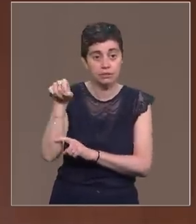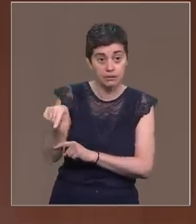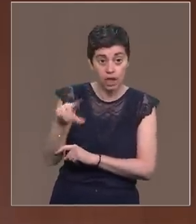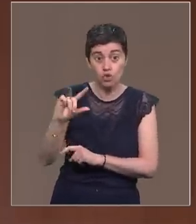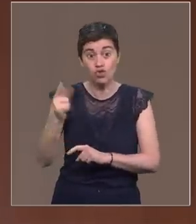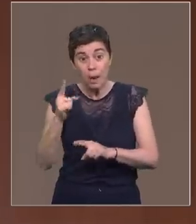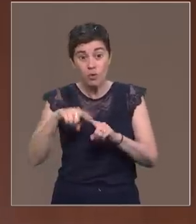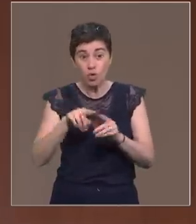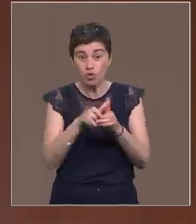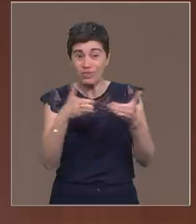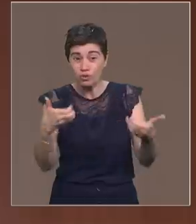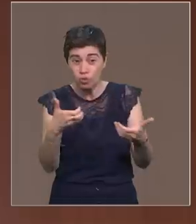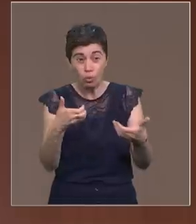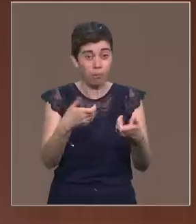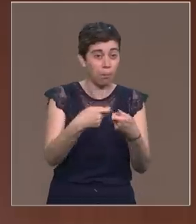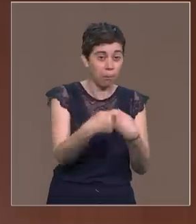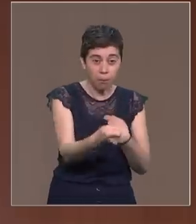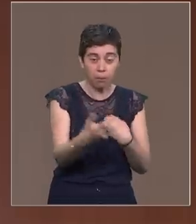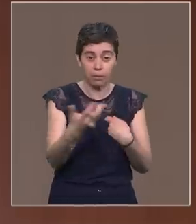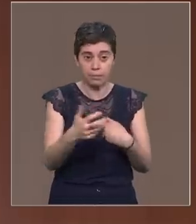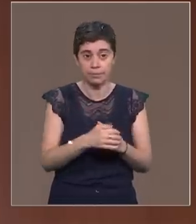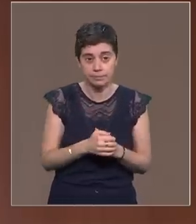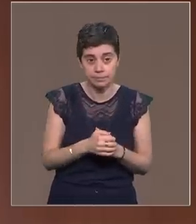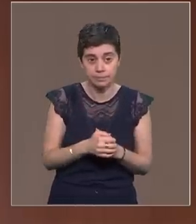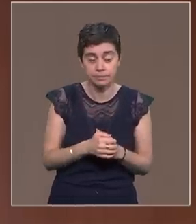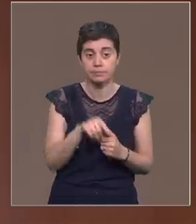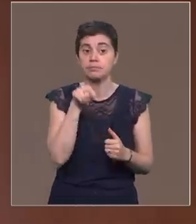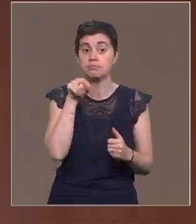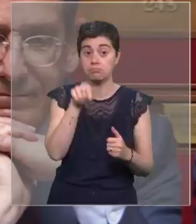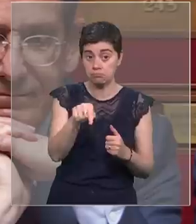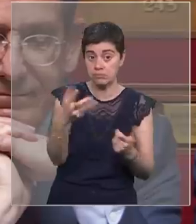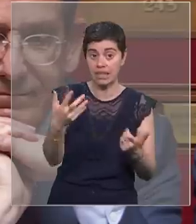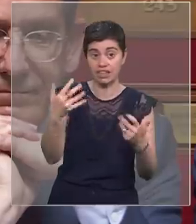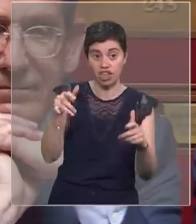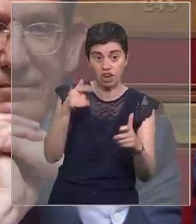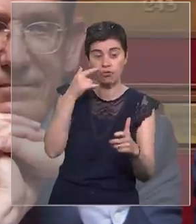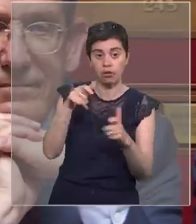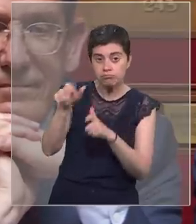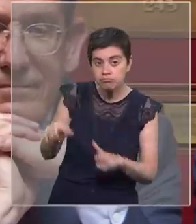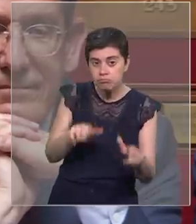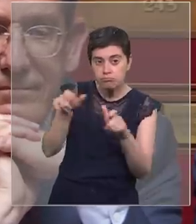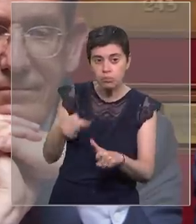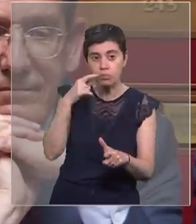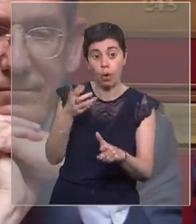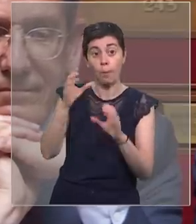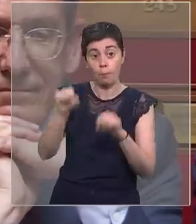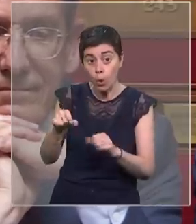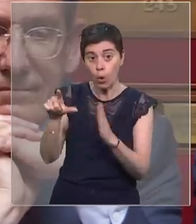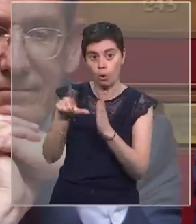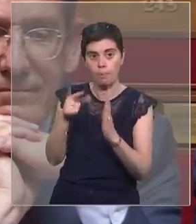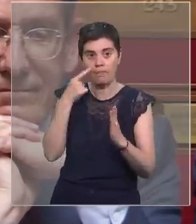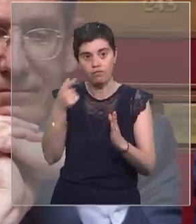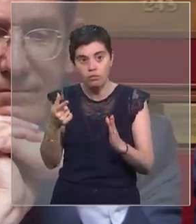atteinte à notre Constitution. Le contrôle de la recevabilité a été dévoyé à des fins uniquement